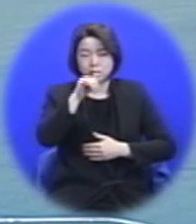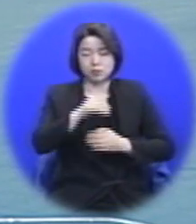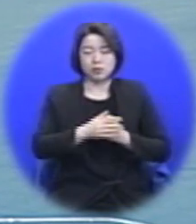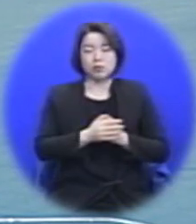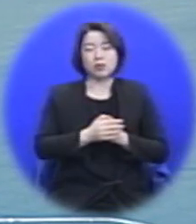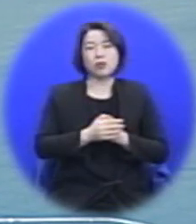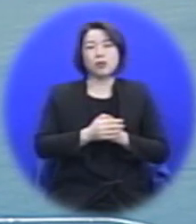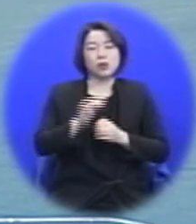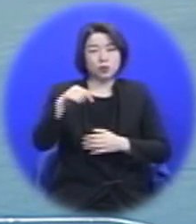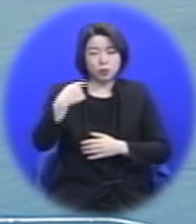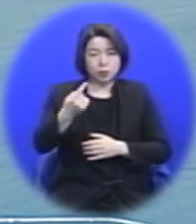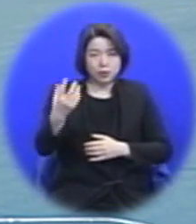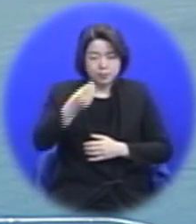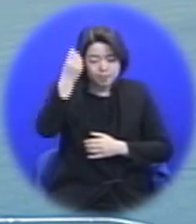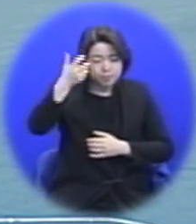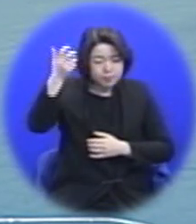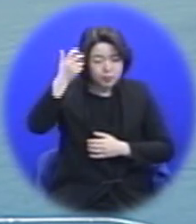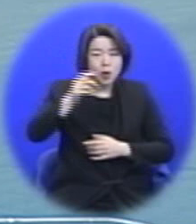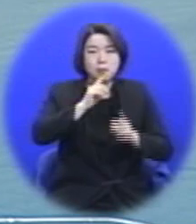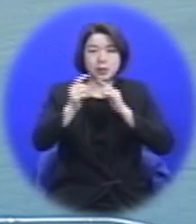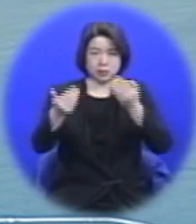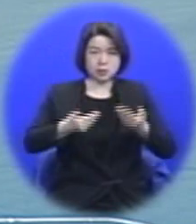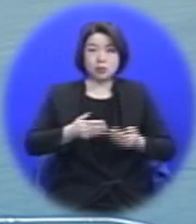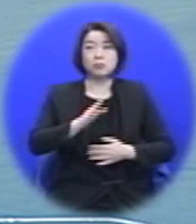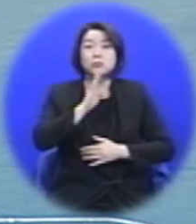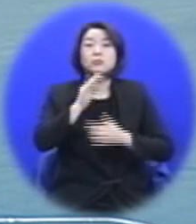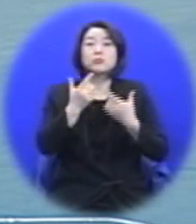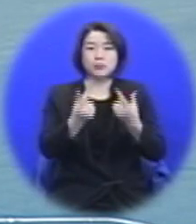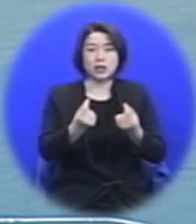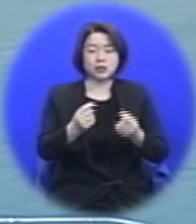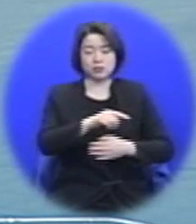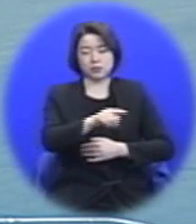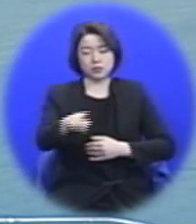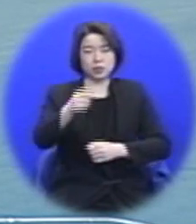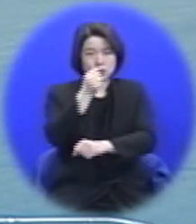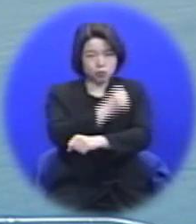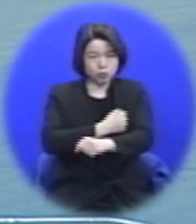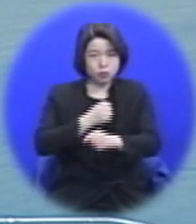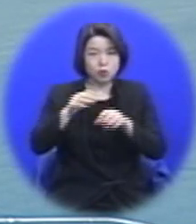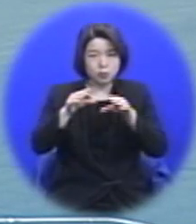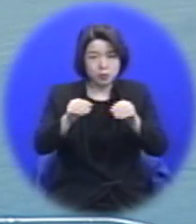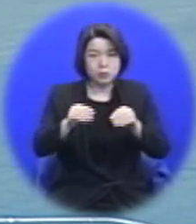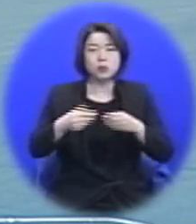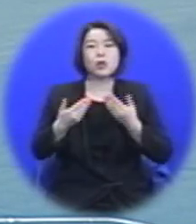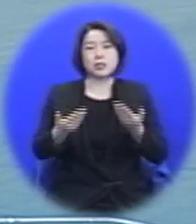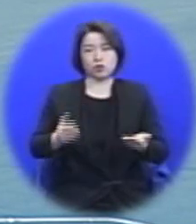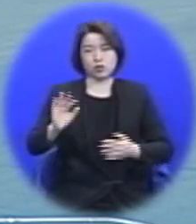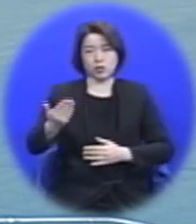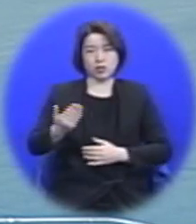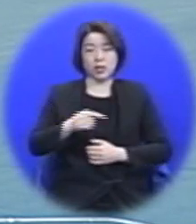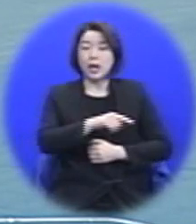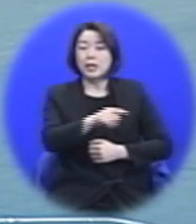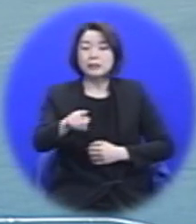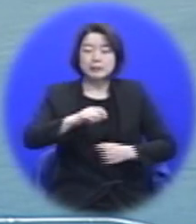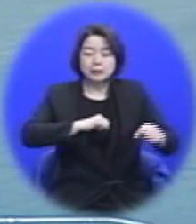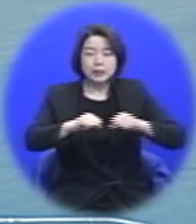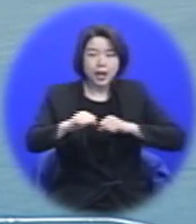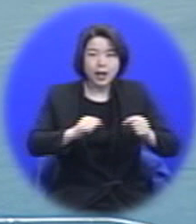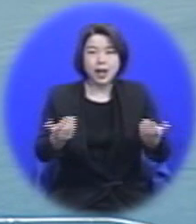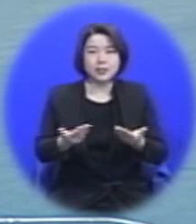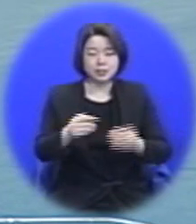성령께서 말씀하셨습니다. 그렇다. 그들은 수고를 그치고 쉬게 될 것이다. 그들이 행한 일이